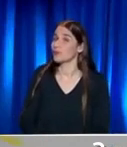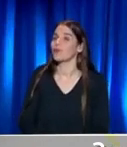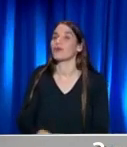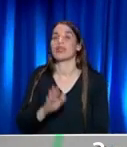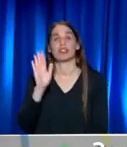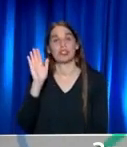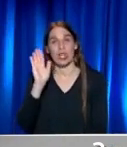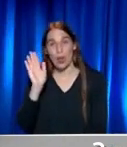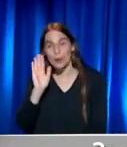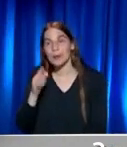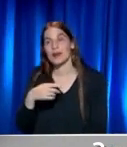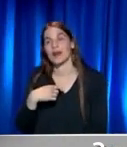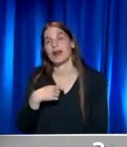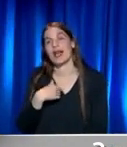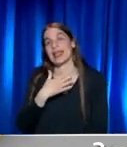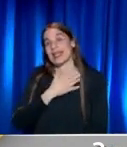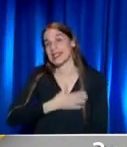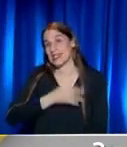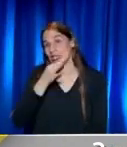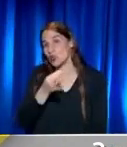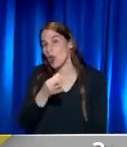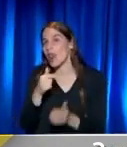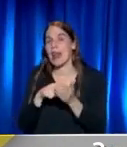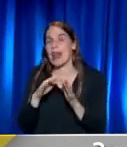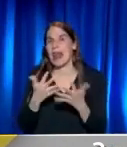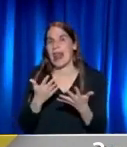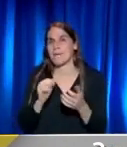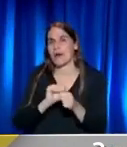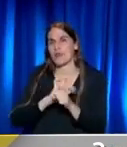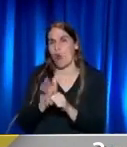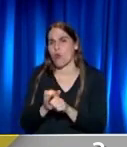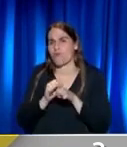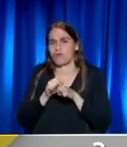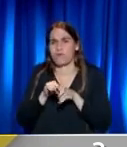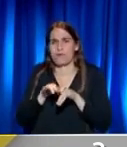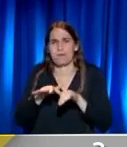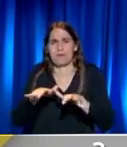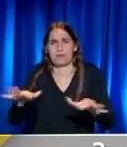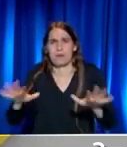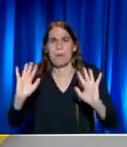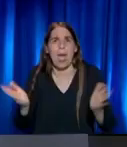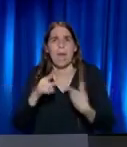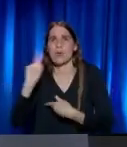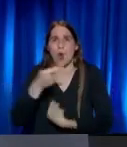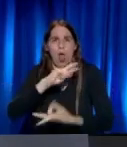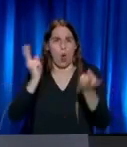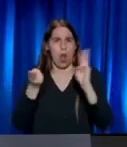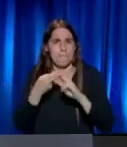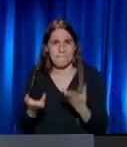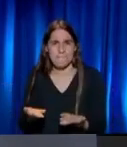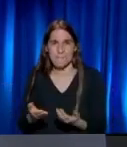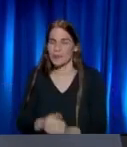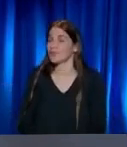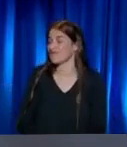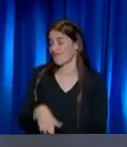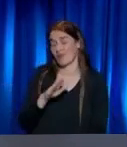שלום, אני רציתי לשאול, למה הקורונה מתפשטת כל כך מהר בעולם? תראי, באים